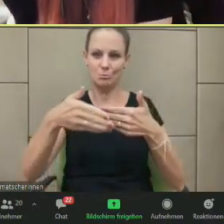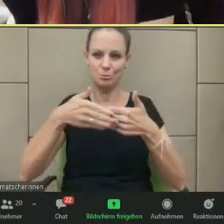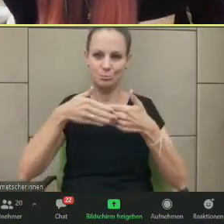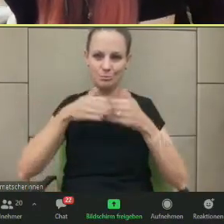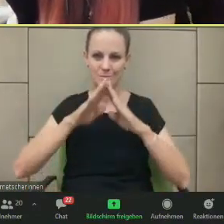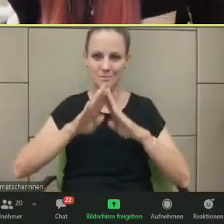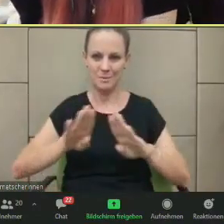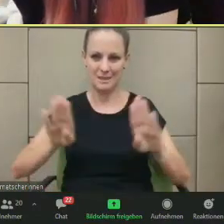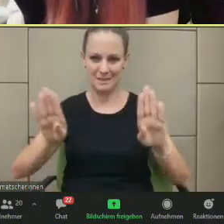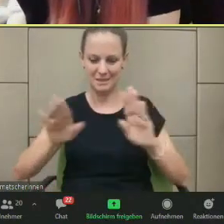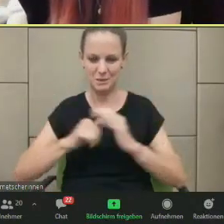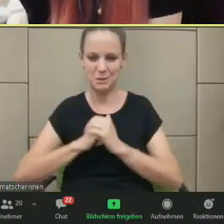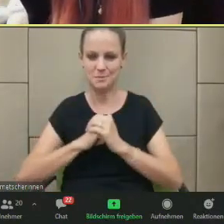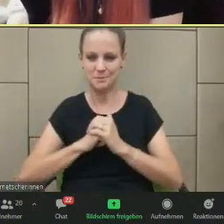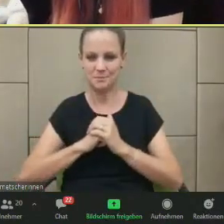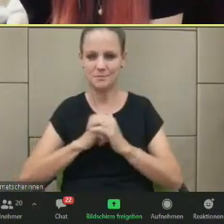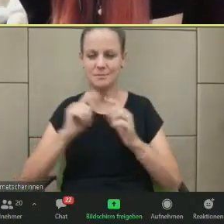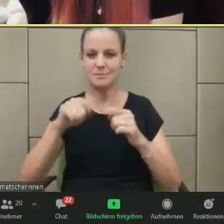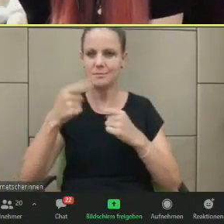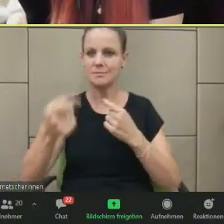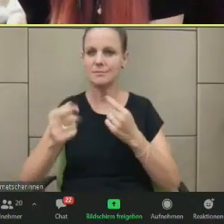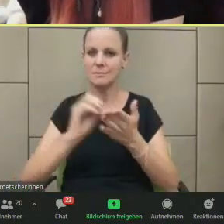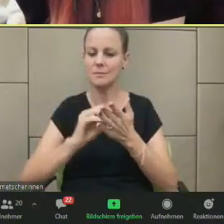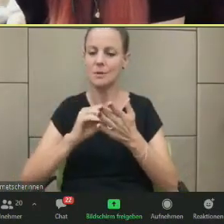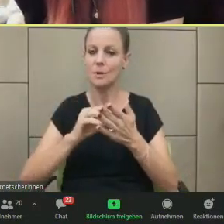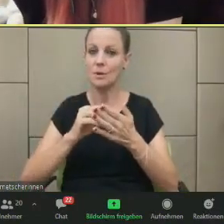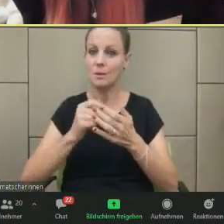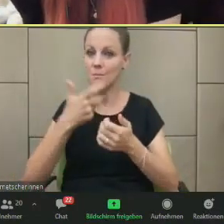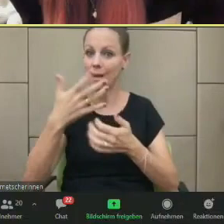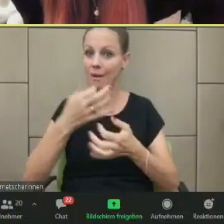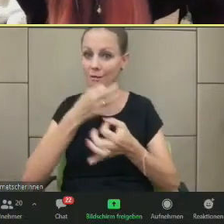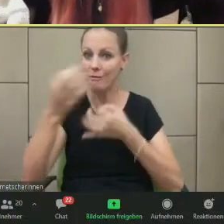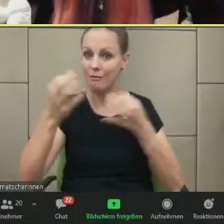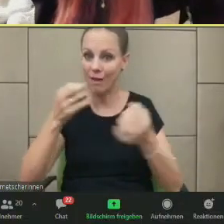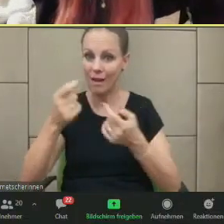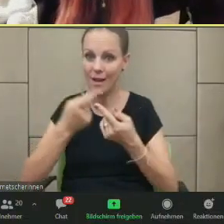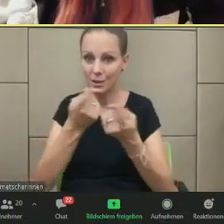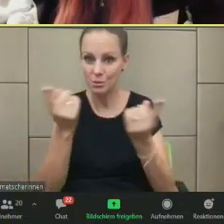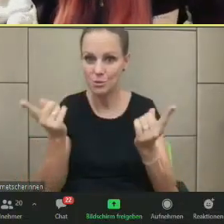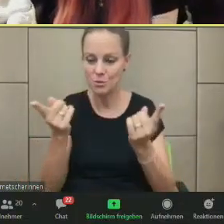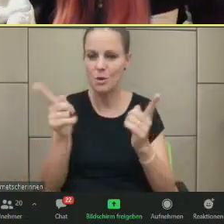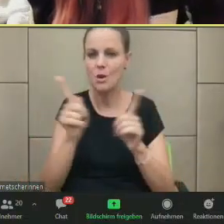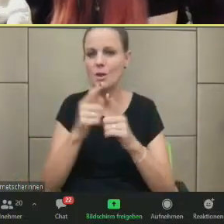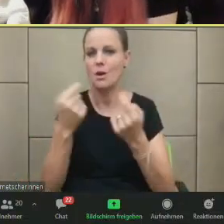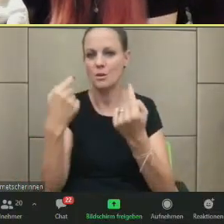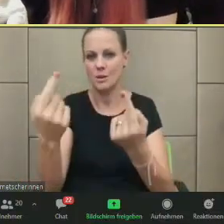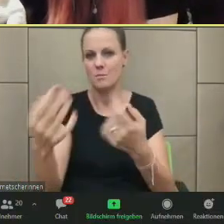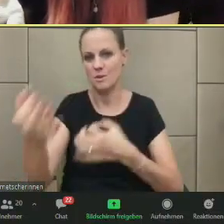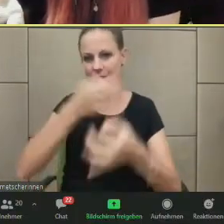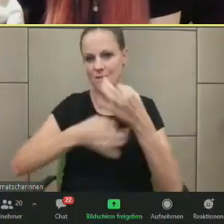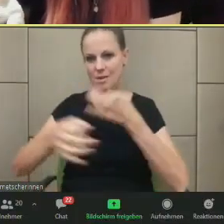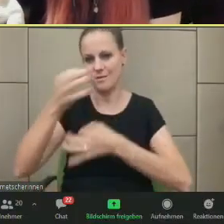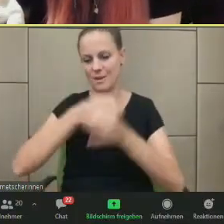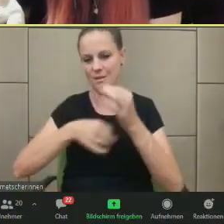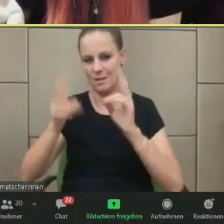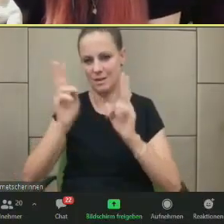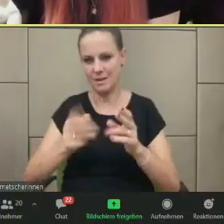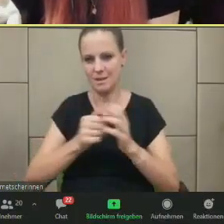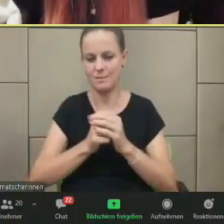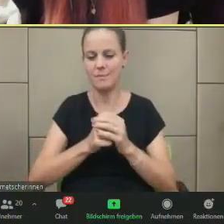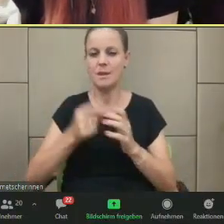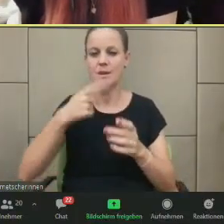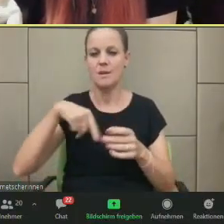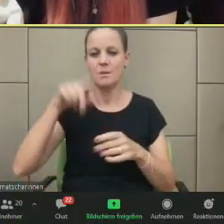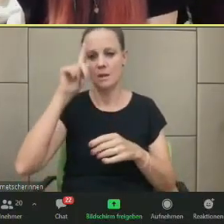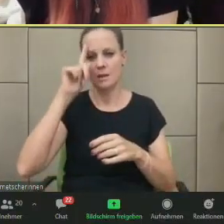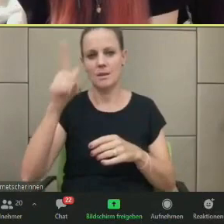Präsentation. Wir haben dann nachher auch noch ein paar Fragen an euch und Sie können uns dann auch noch gerne einige Fragen stellen, wenn Sie wollen. Wir haben uns gedacht, es